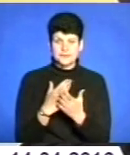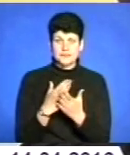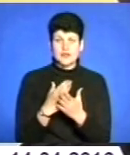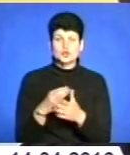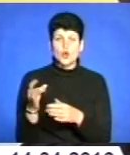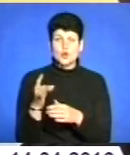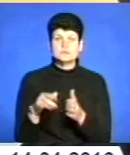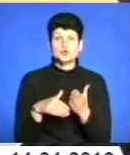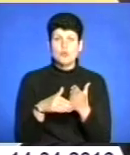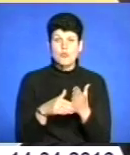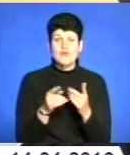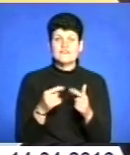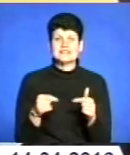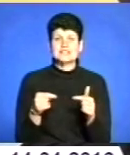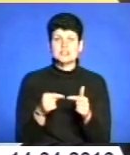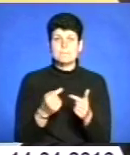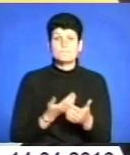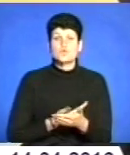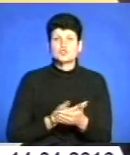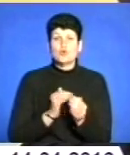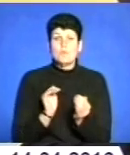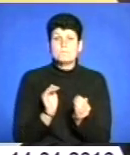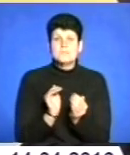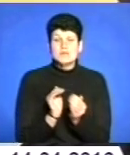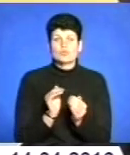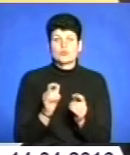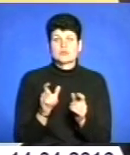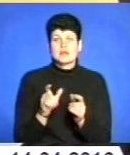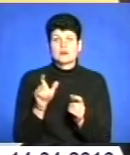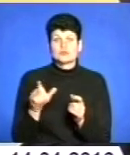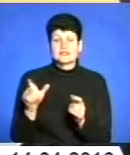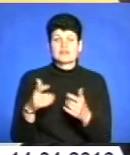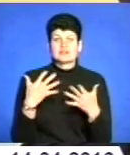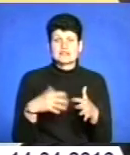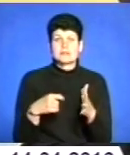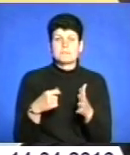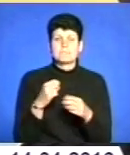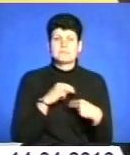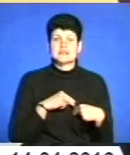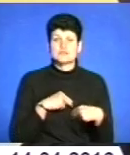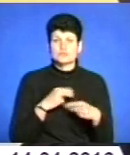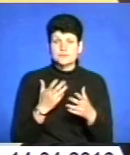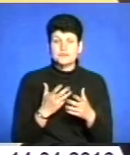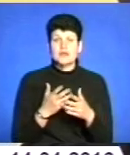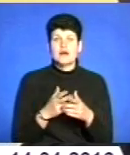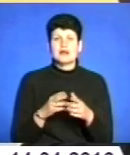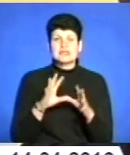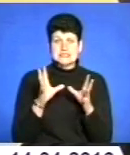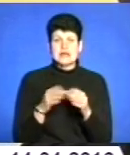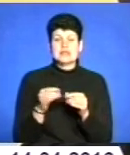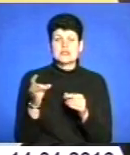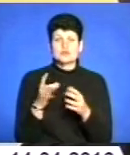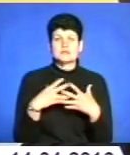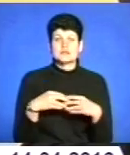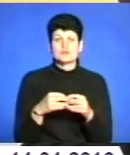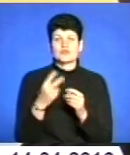розмір допомоги визначається в розмірі прожиткового мінімуму для осіб, які втратили працездатність. Але загальний розмір допомоги на всю сім'ю не повинен